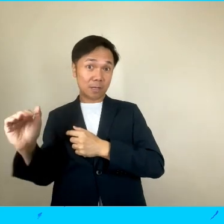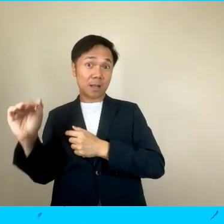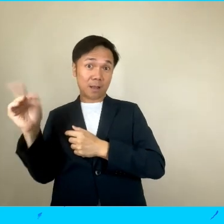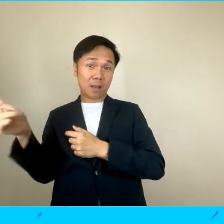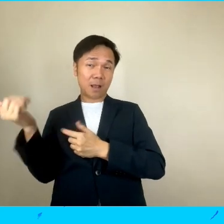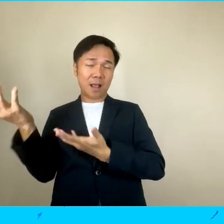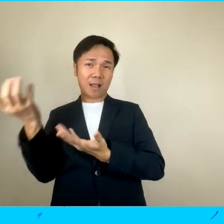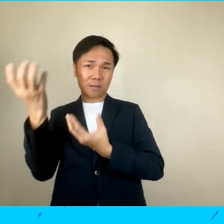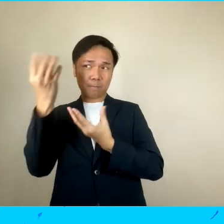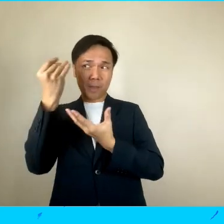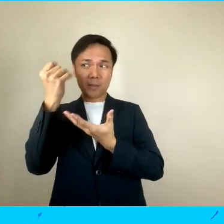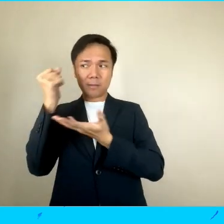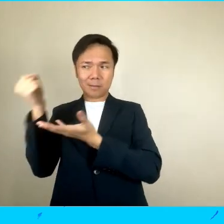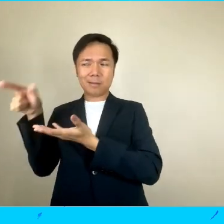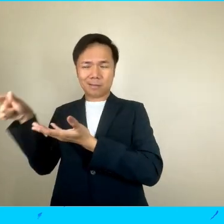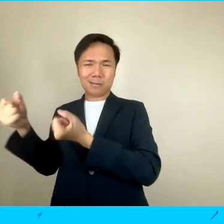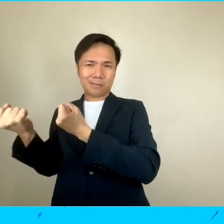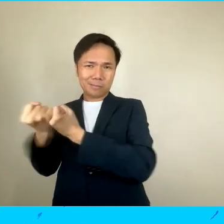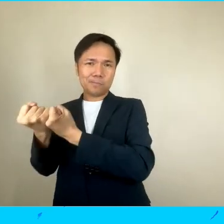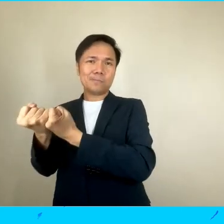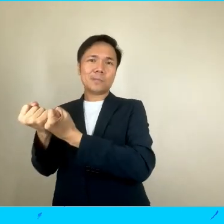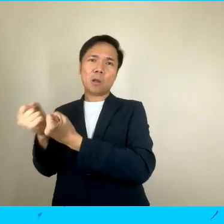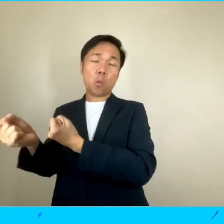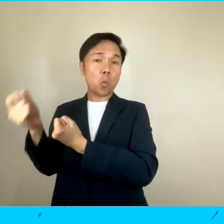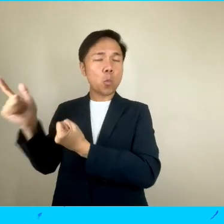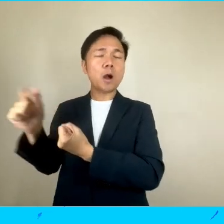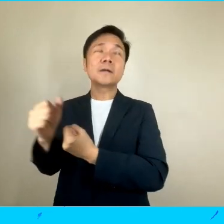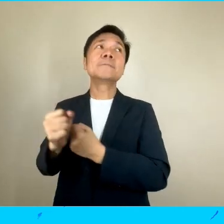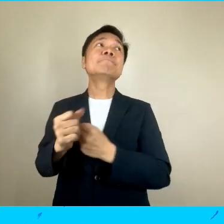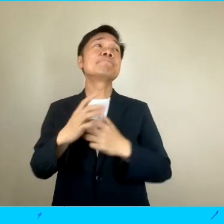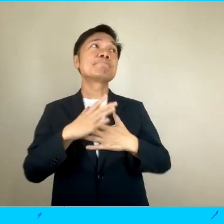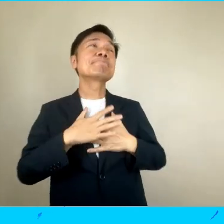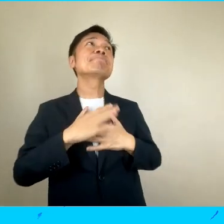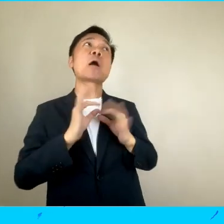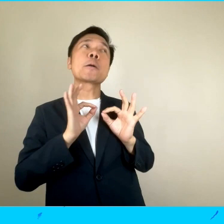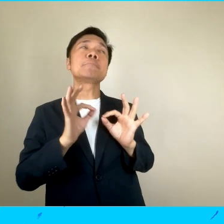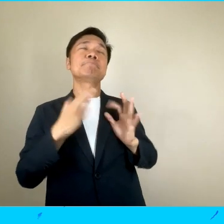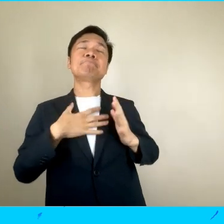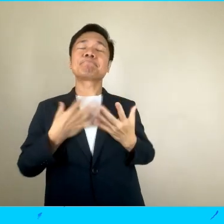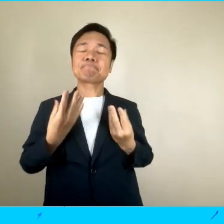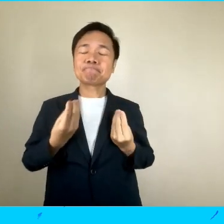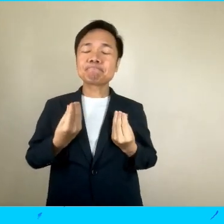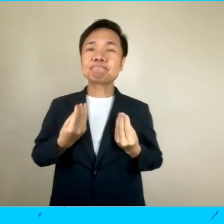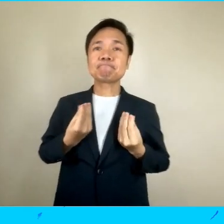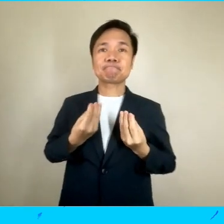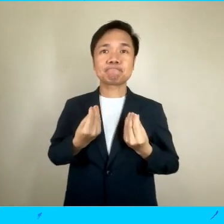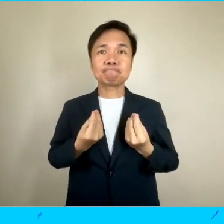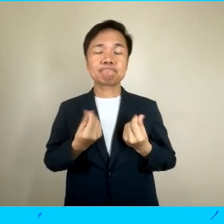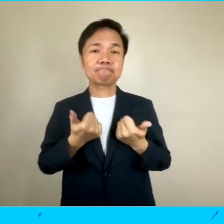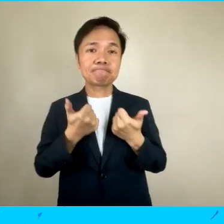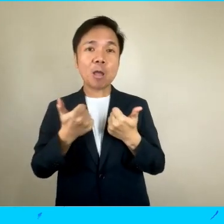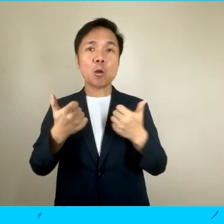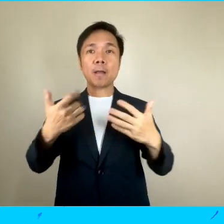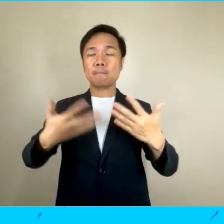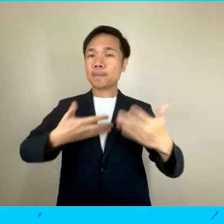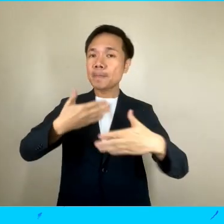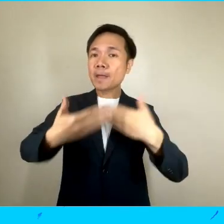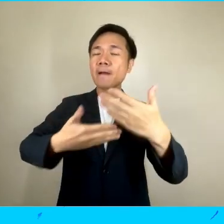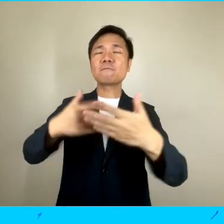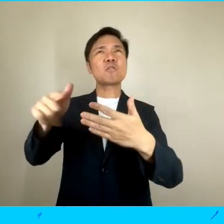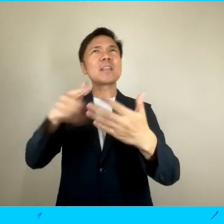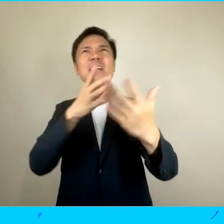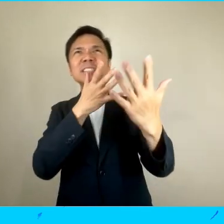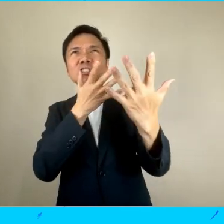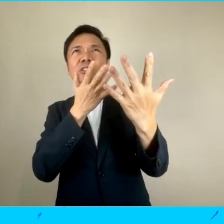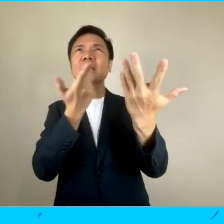que les jeunes adolescentes et les familles n'ont pas une économie stable, et donc, il n'y a pas une sécurité financière qui